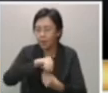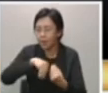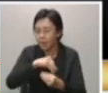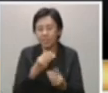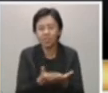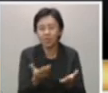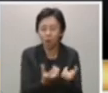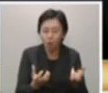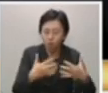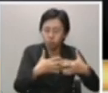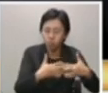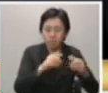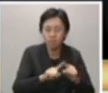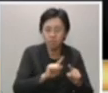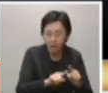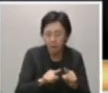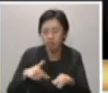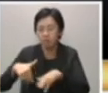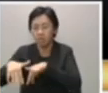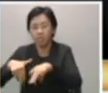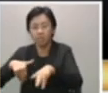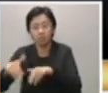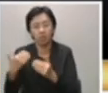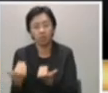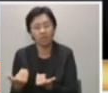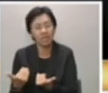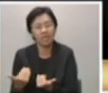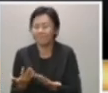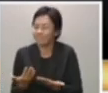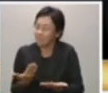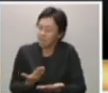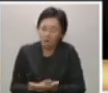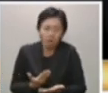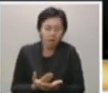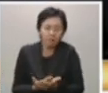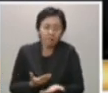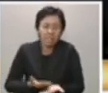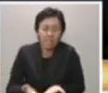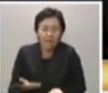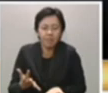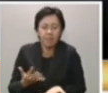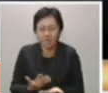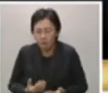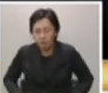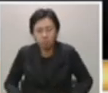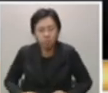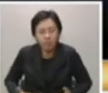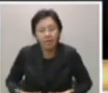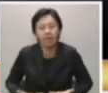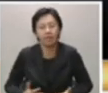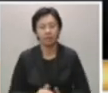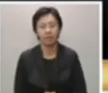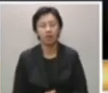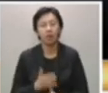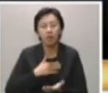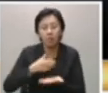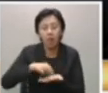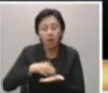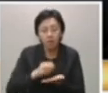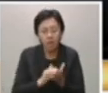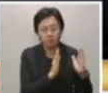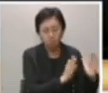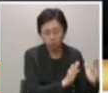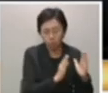อแต่พี่น้องประชาชนในขณะนี้เขาไม่มีปัญญาที่จะซื้อเพราะอย่างที่กราบเรียนมาแล้ว 2-3 ช่วงที่ผ่